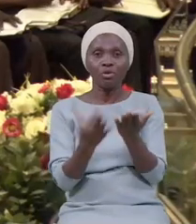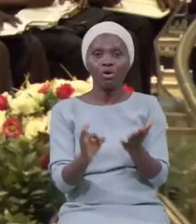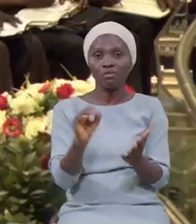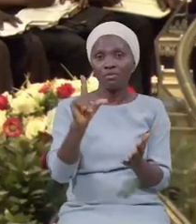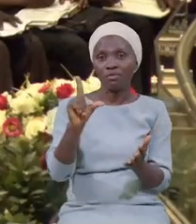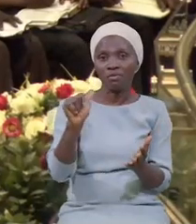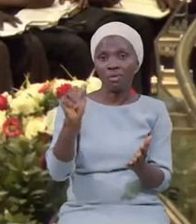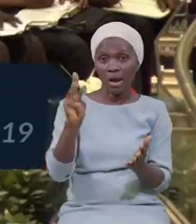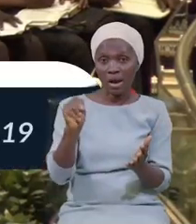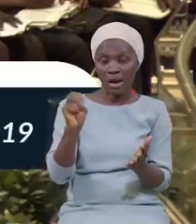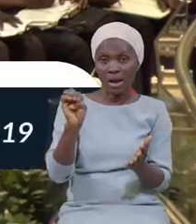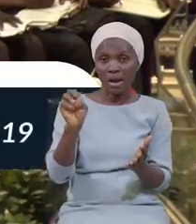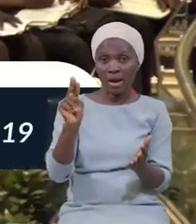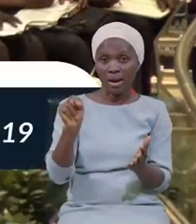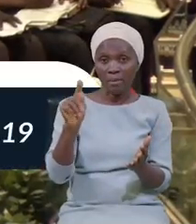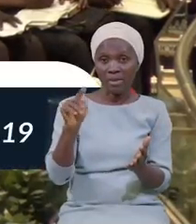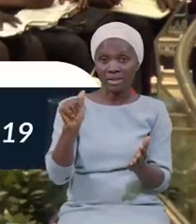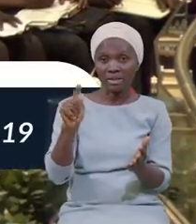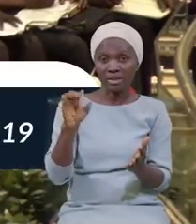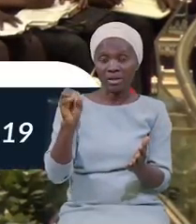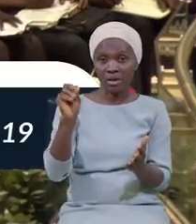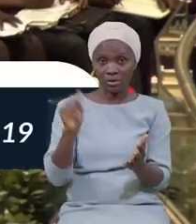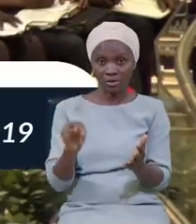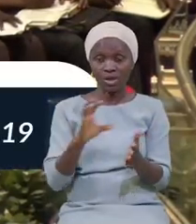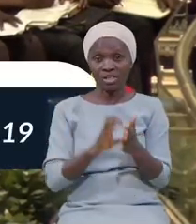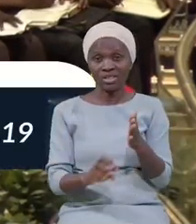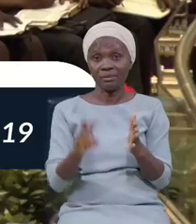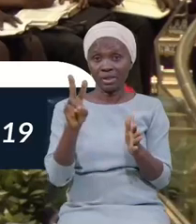à Lamentations chapitre 2.